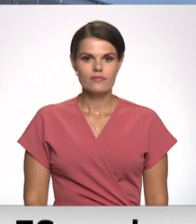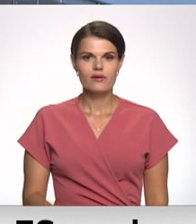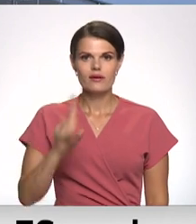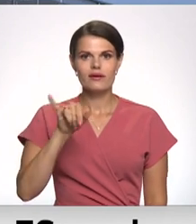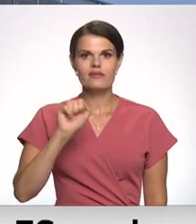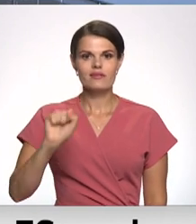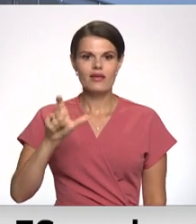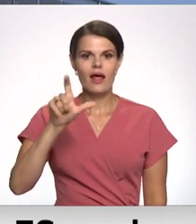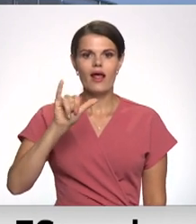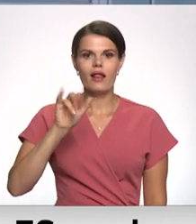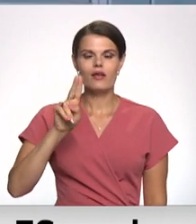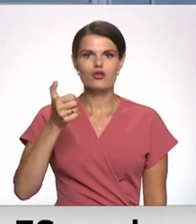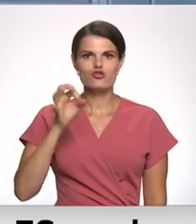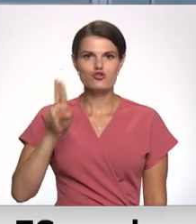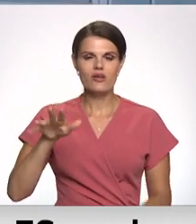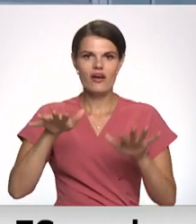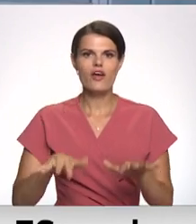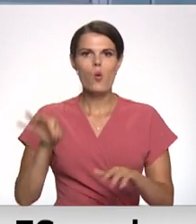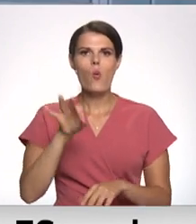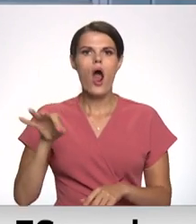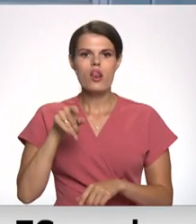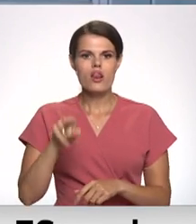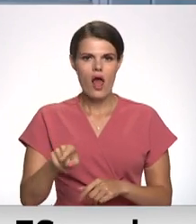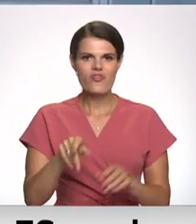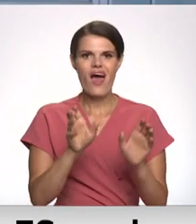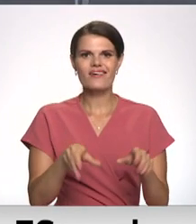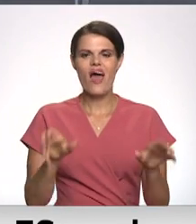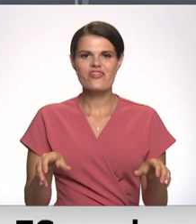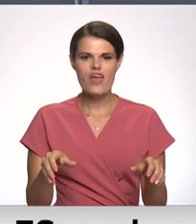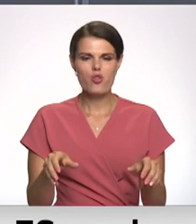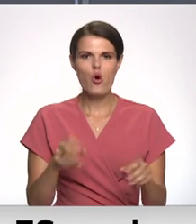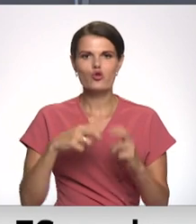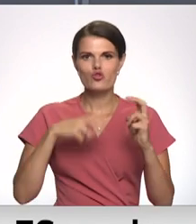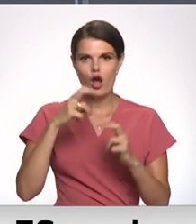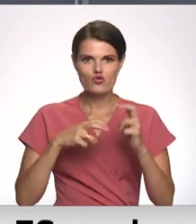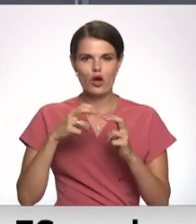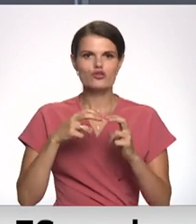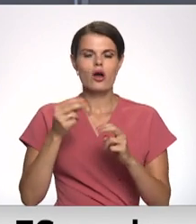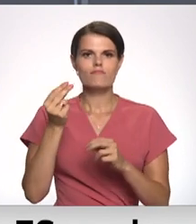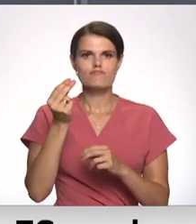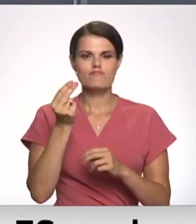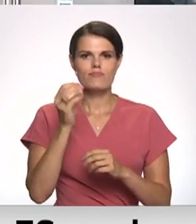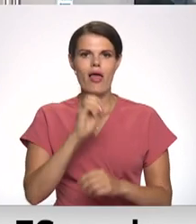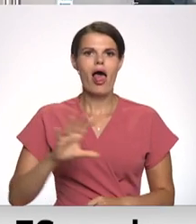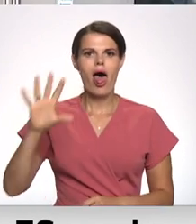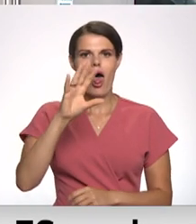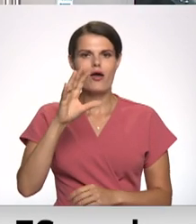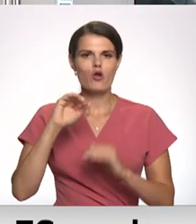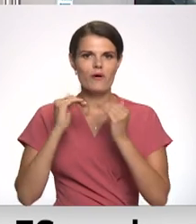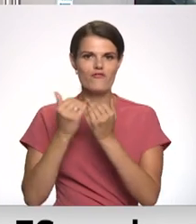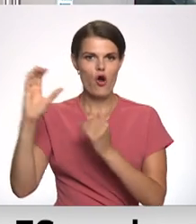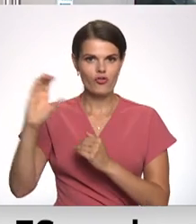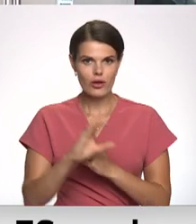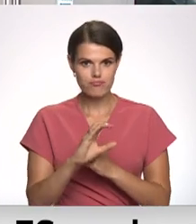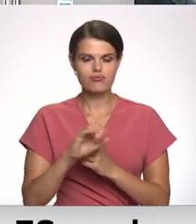Sijā Linksona atrodas Olainē, nodarbojas ar radiatoru ražošanu un piesaistot Eiropas Savienības struktūra fondu līdzekļus.